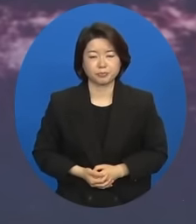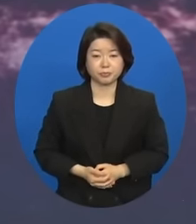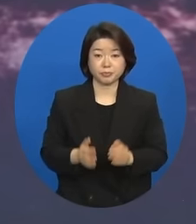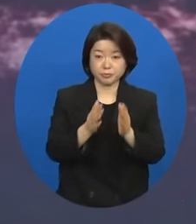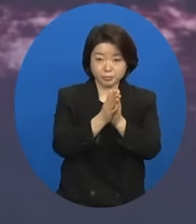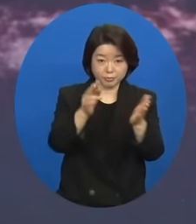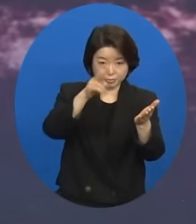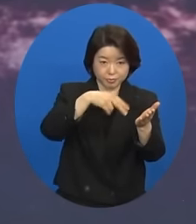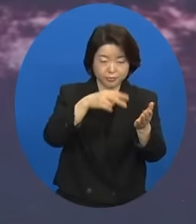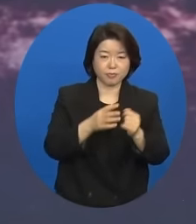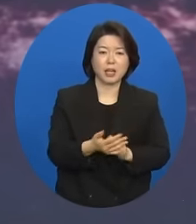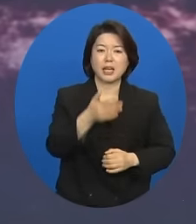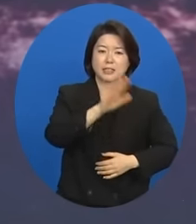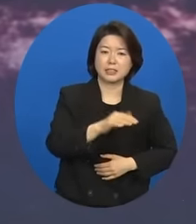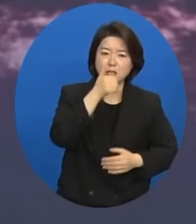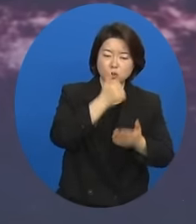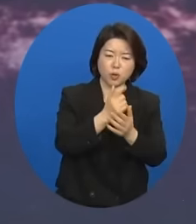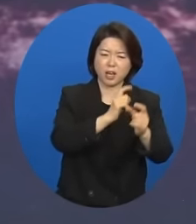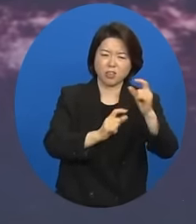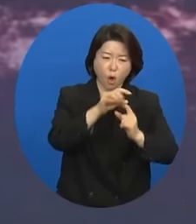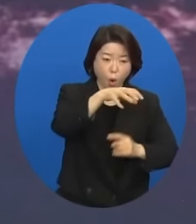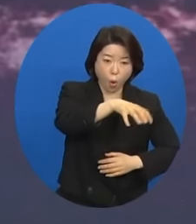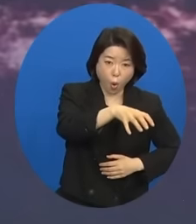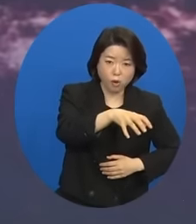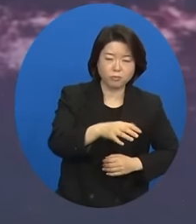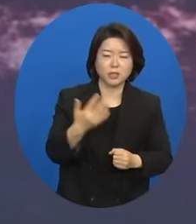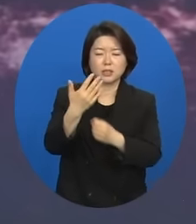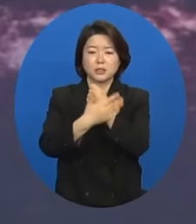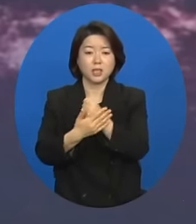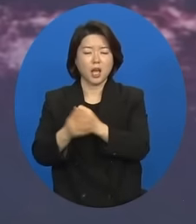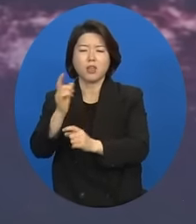시작 그러나 죄가 더한 곳에